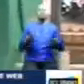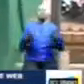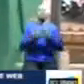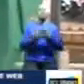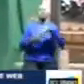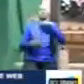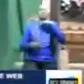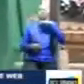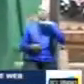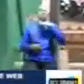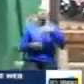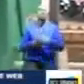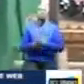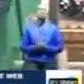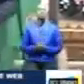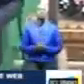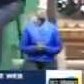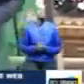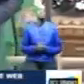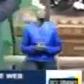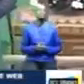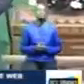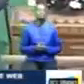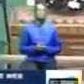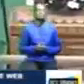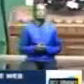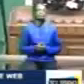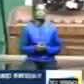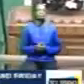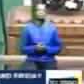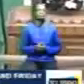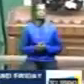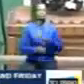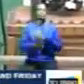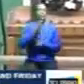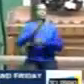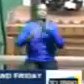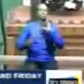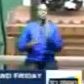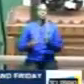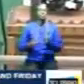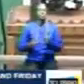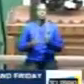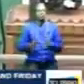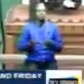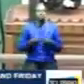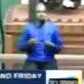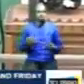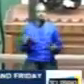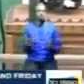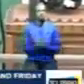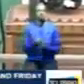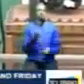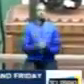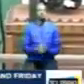ni buchafu, ni maisha ya buchafu ile. Dieu n'est pas d'accord avec ça. Mungu ashichiki anakataa ile mambo